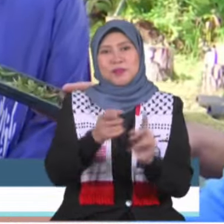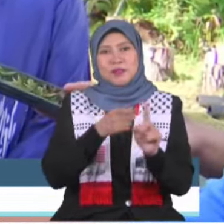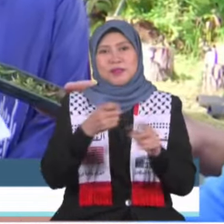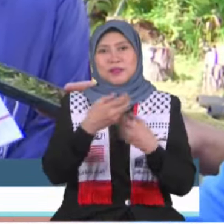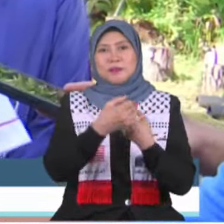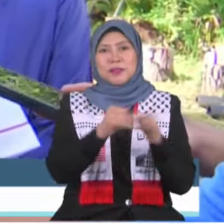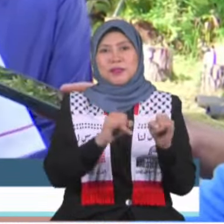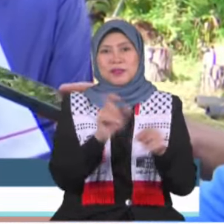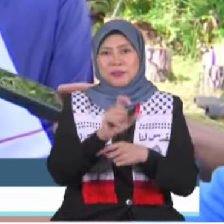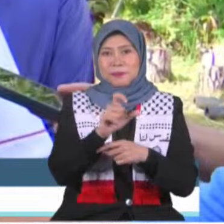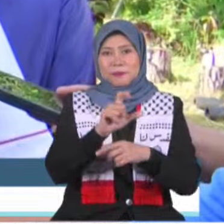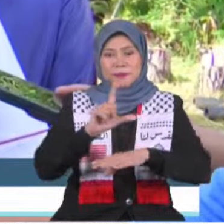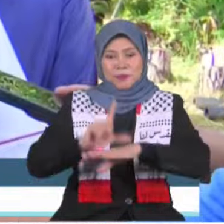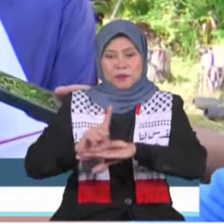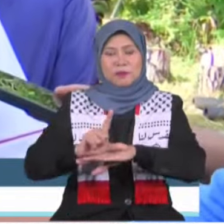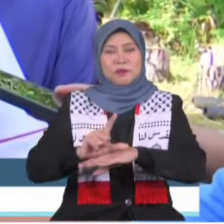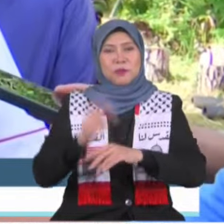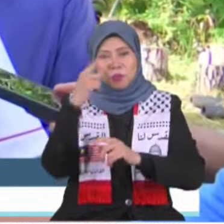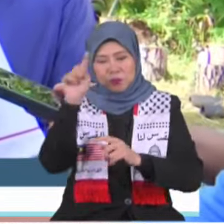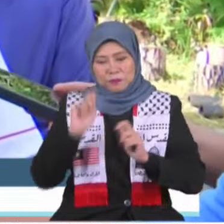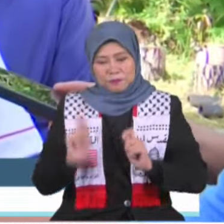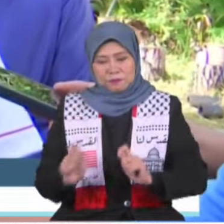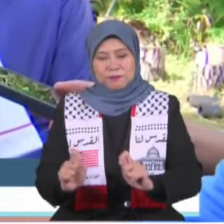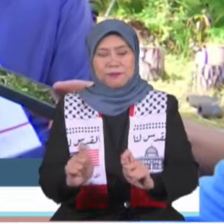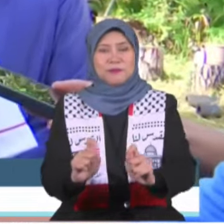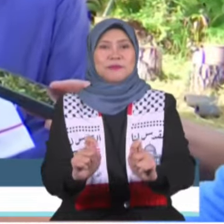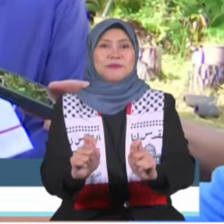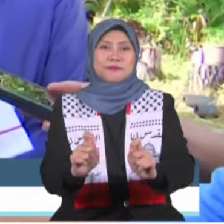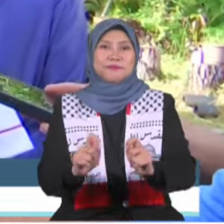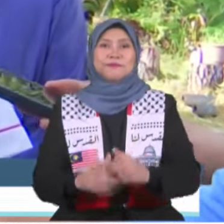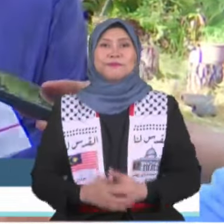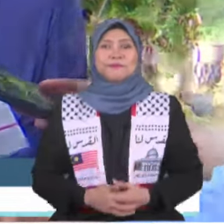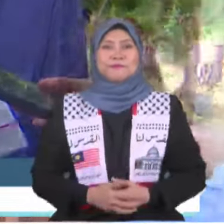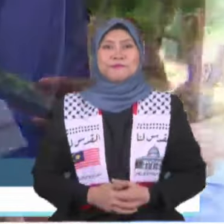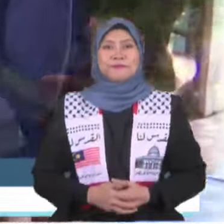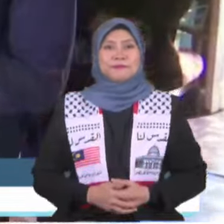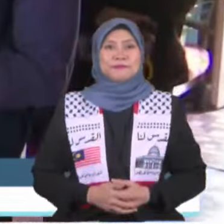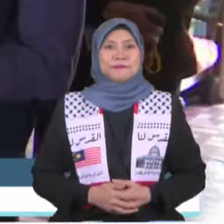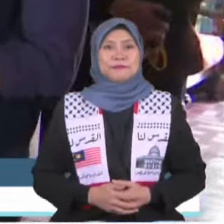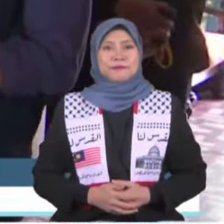Kemisuan Wilayah Labuan untuk tindakan yang sewajarnya.